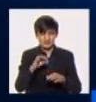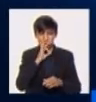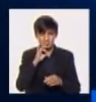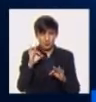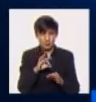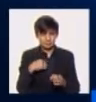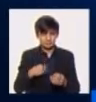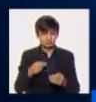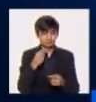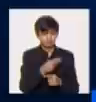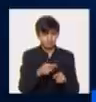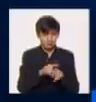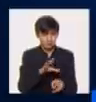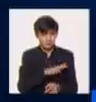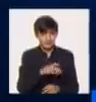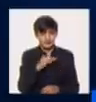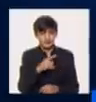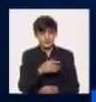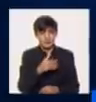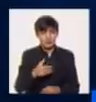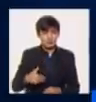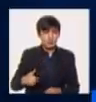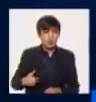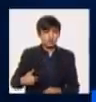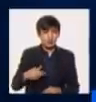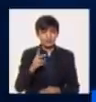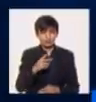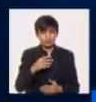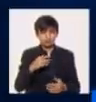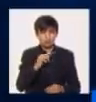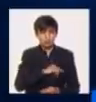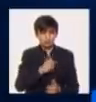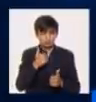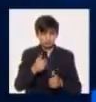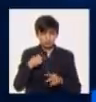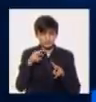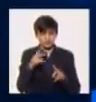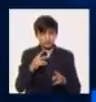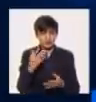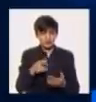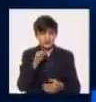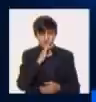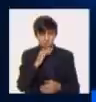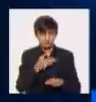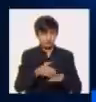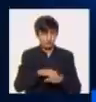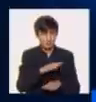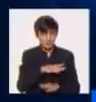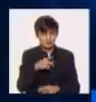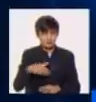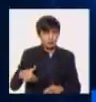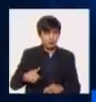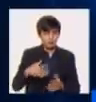береміз. Осы жерде айта кетейін, науқастың бүйрегі жақсы жұмыс істеп тұруын қадағалап отыруымыз керек. Ал сыдаруменін 15-20 тіпті 50-ге дейінгі